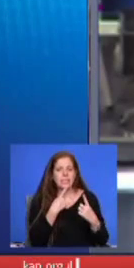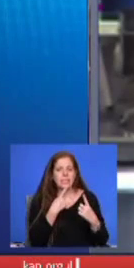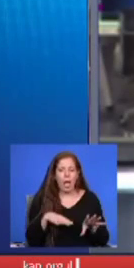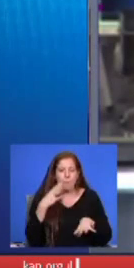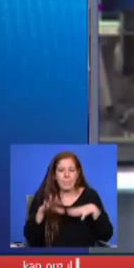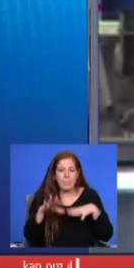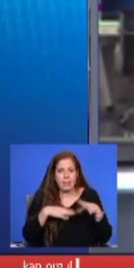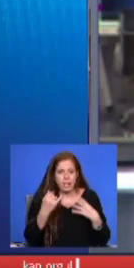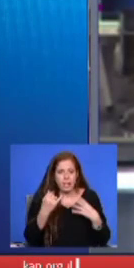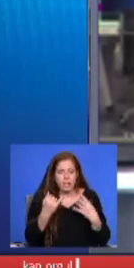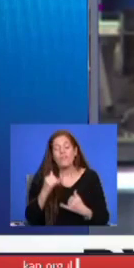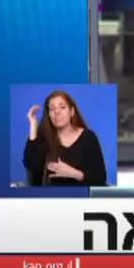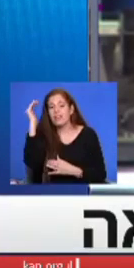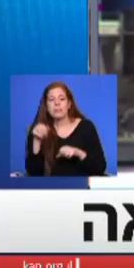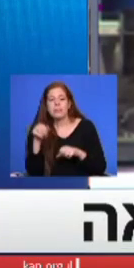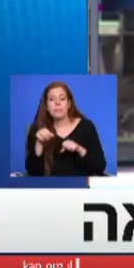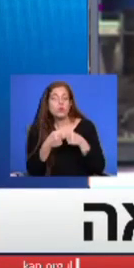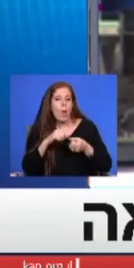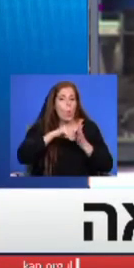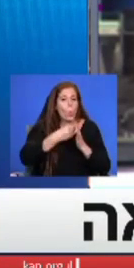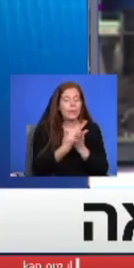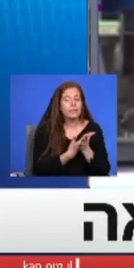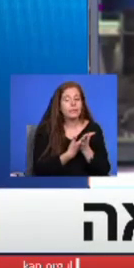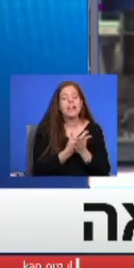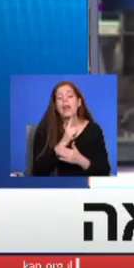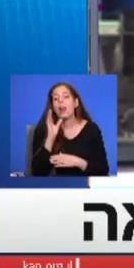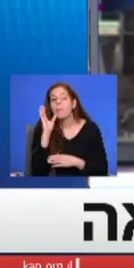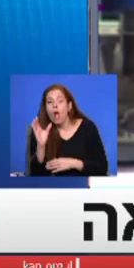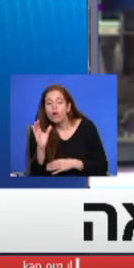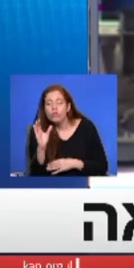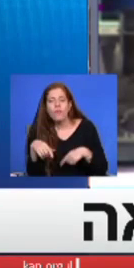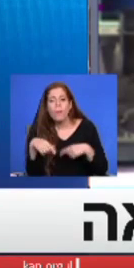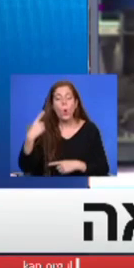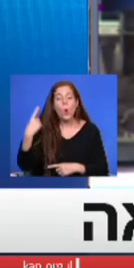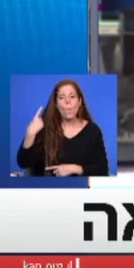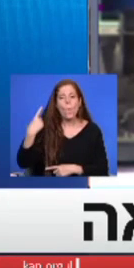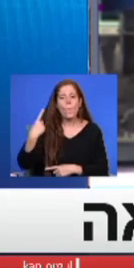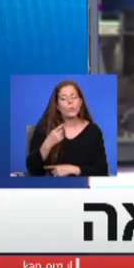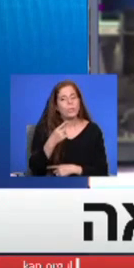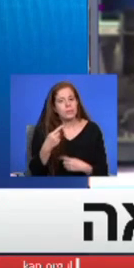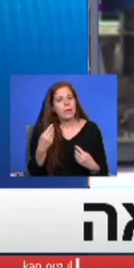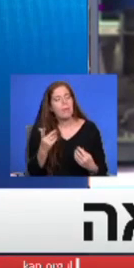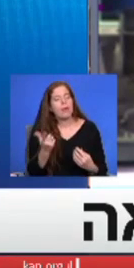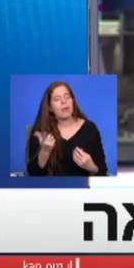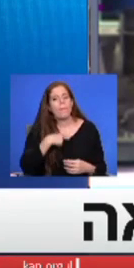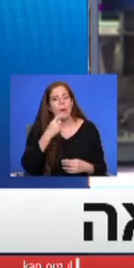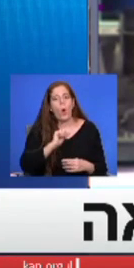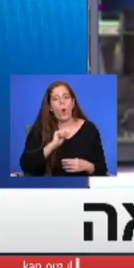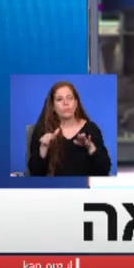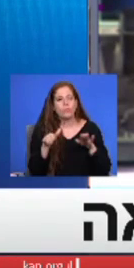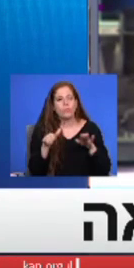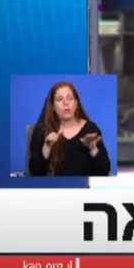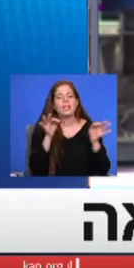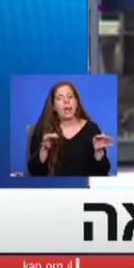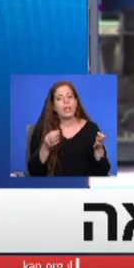סביב המשבר החוקתי, חלילה, למי להיות קשובים ביום פקודה. אלה דברים שאמר ראש הממשלה בפתח ישיבת הממשלה.